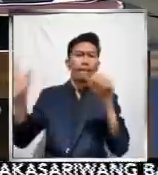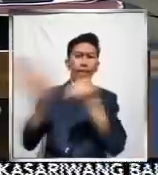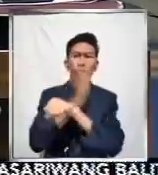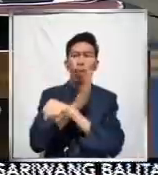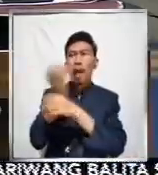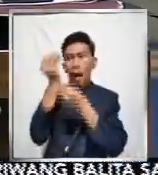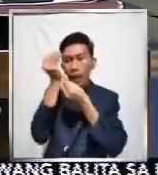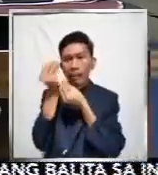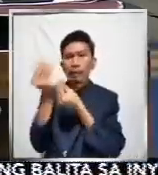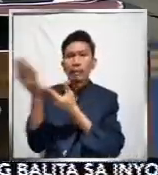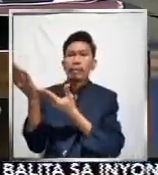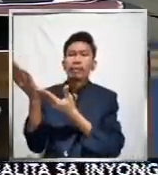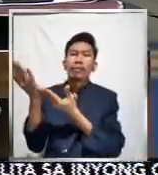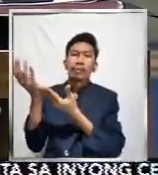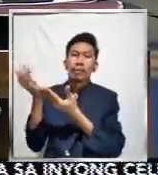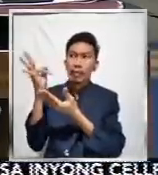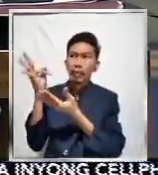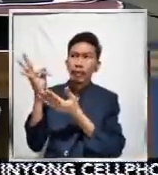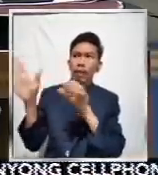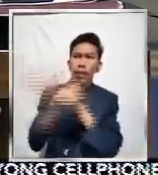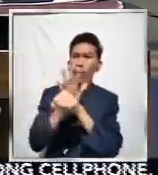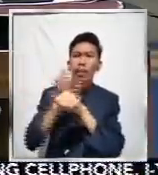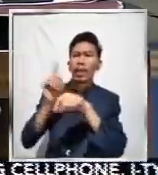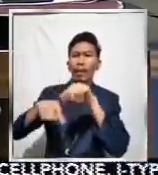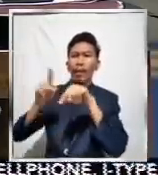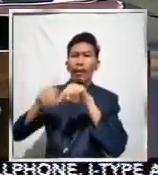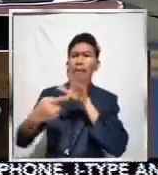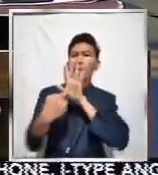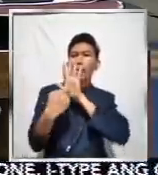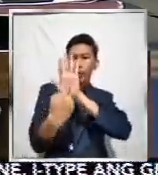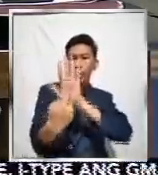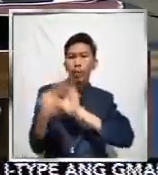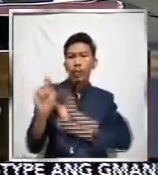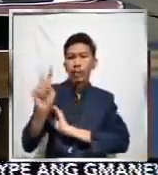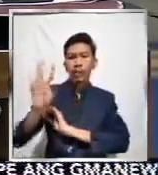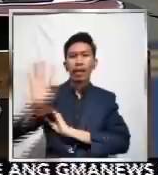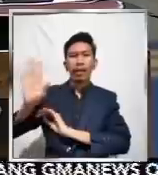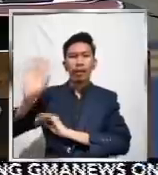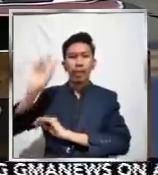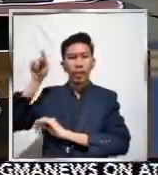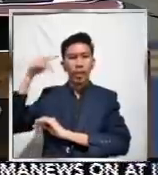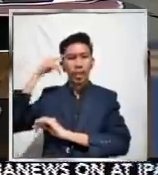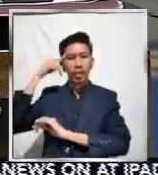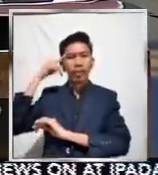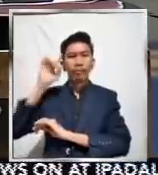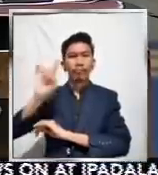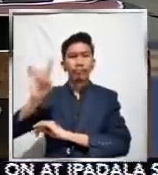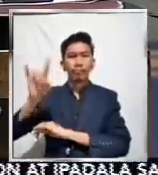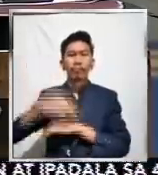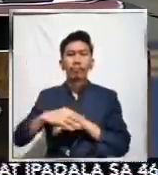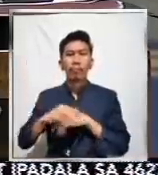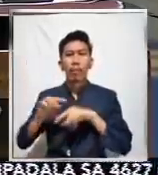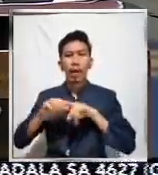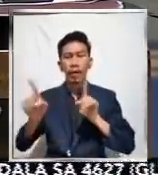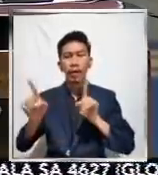air. Pero pinapakiusapan po ang mga ahente namin na tanggapin po yung order on the